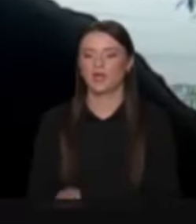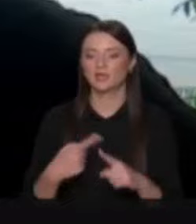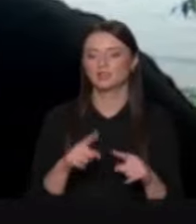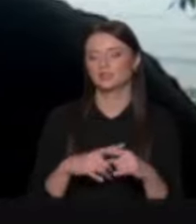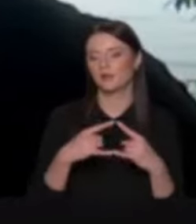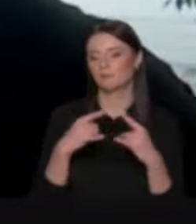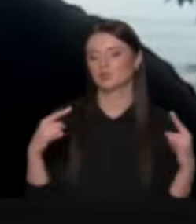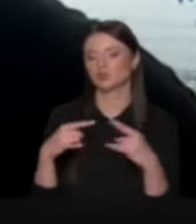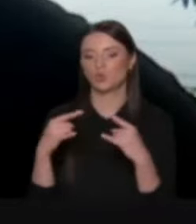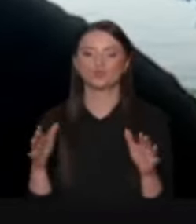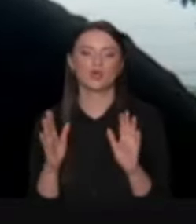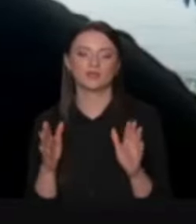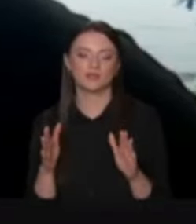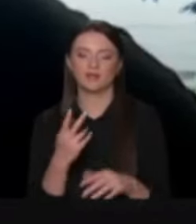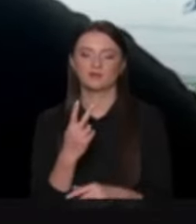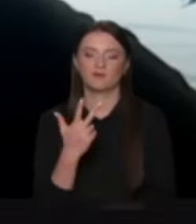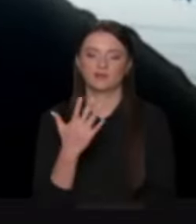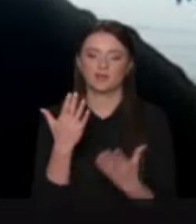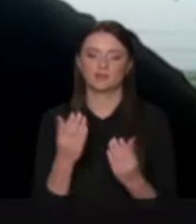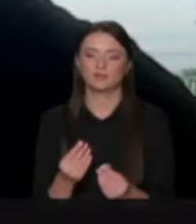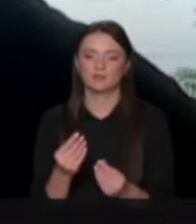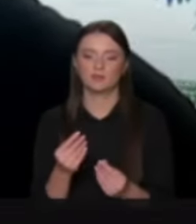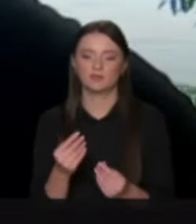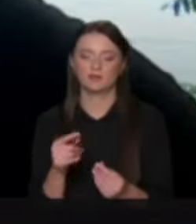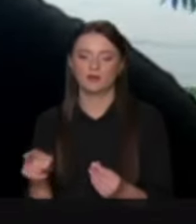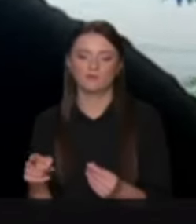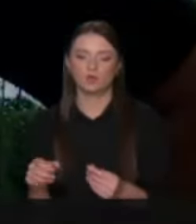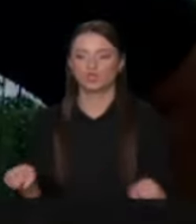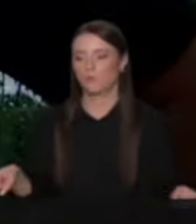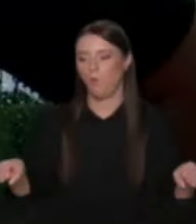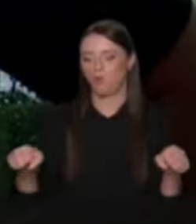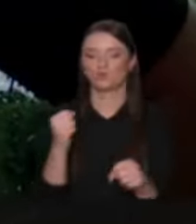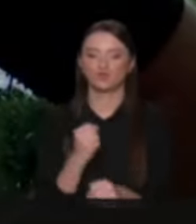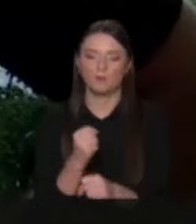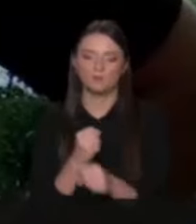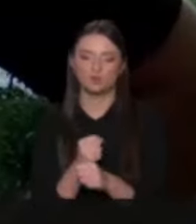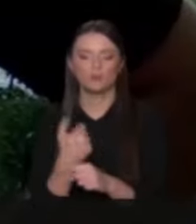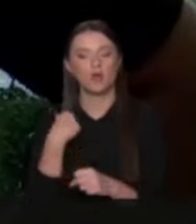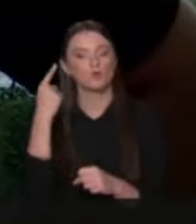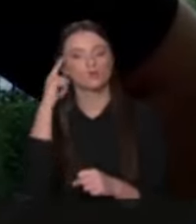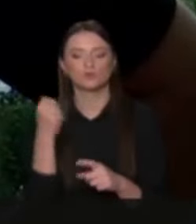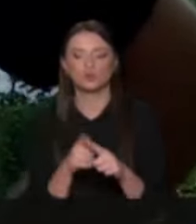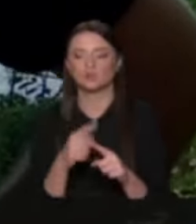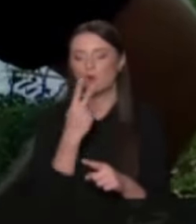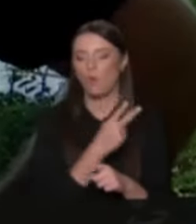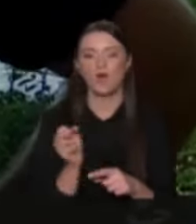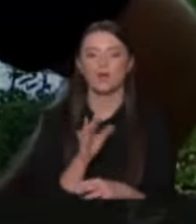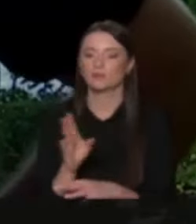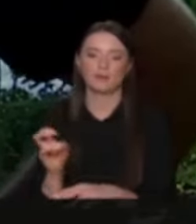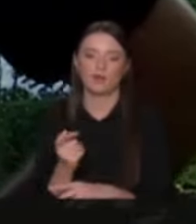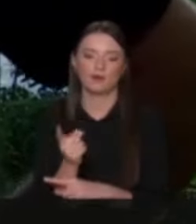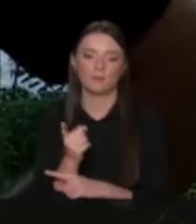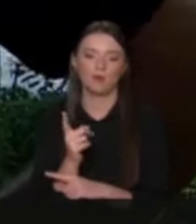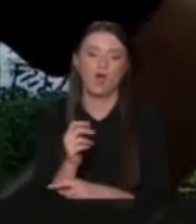тільки 2-3 дні, як вони так, з поручнями зроблені. Я думав, що це оглядові, а не рибацькі. Хоча хто